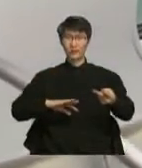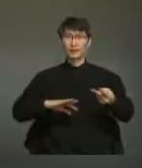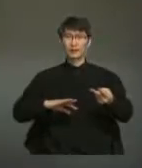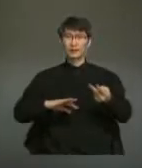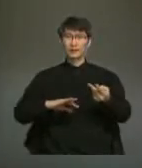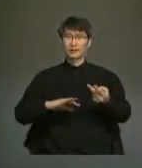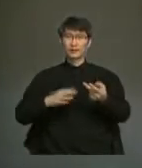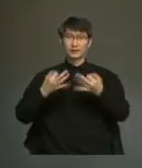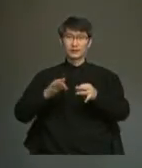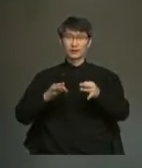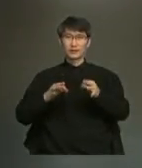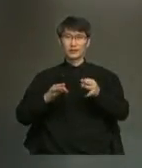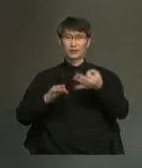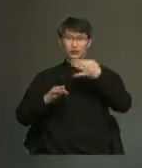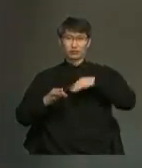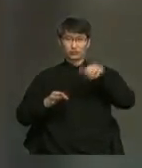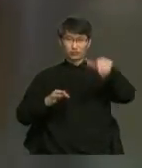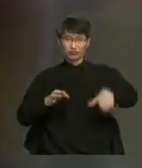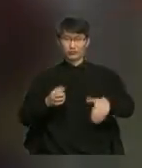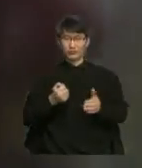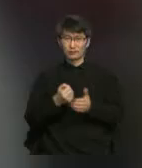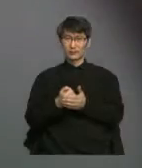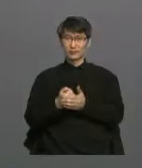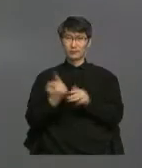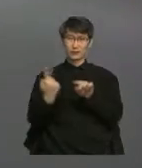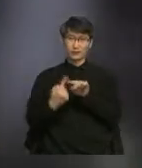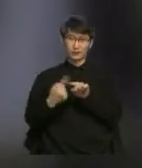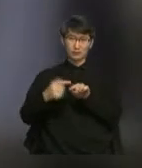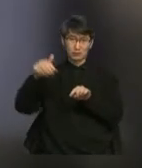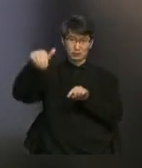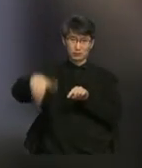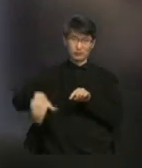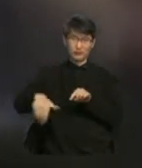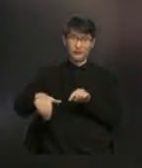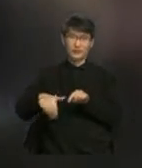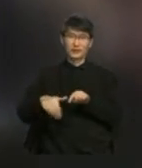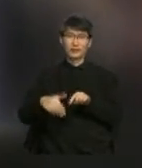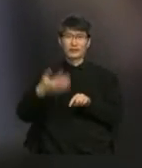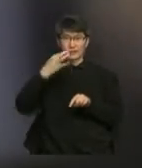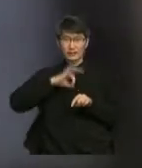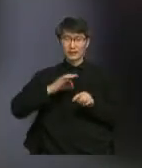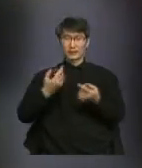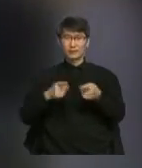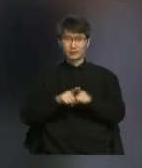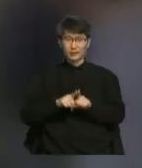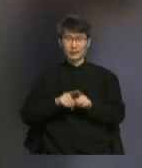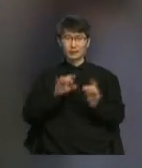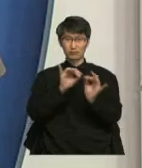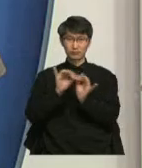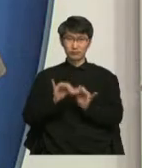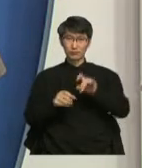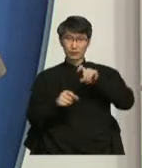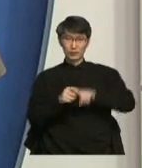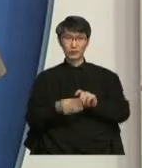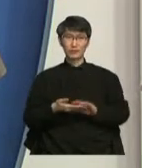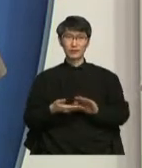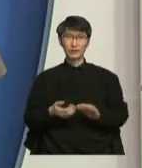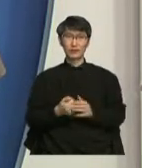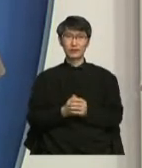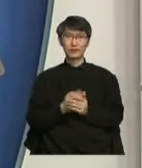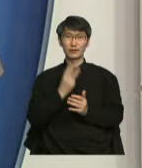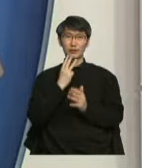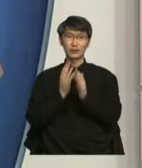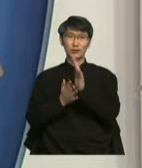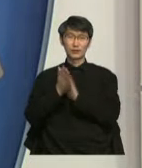저금리 기조를 반영해 사업 수익률을 조정하고 금리 인하에 따른 이익을 공유하기로 했습니다.